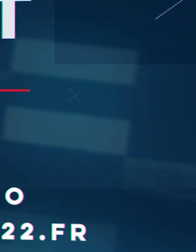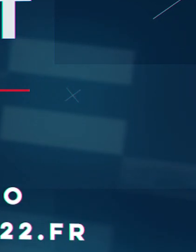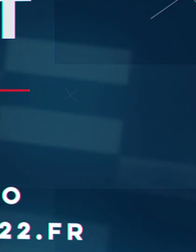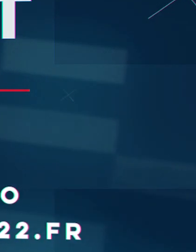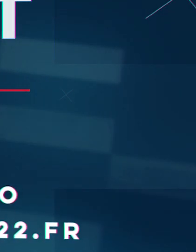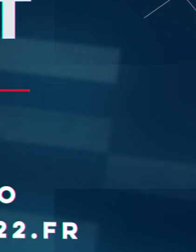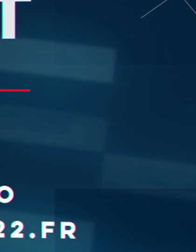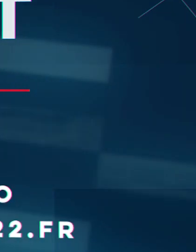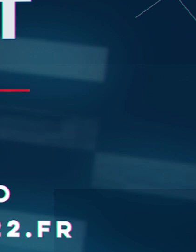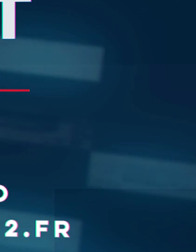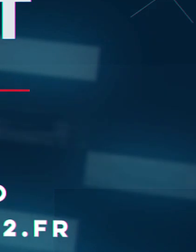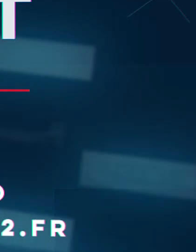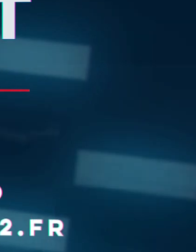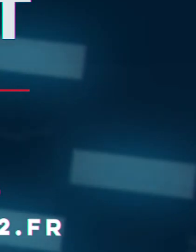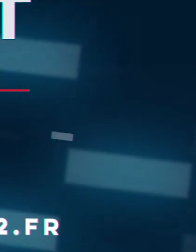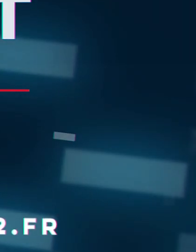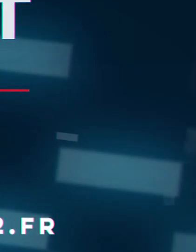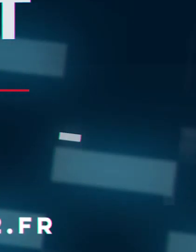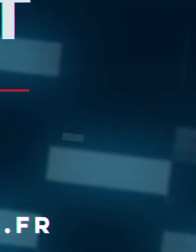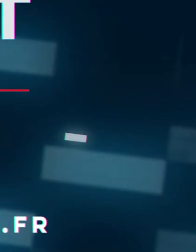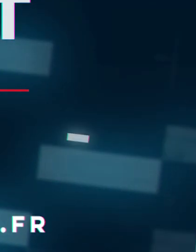sur h22.fr.